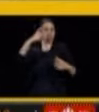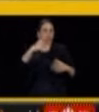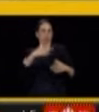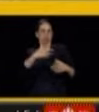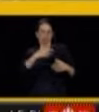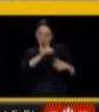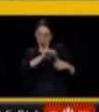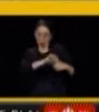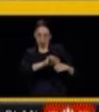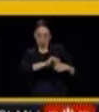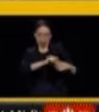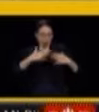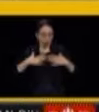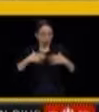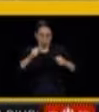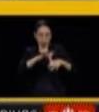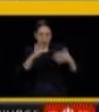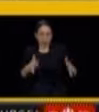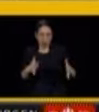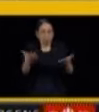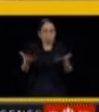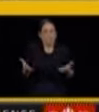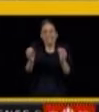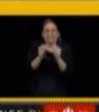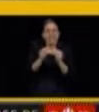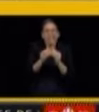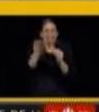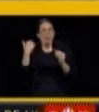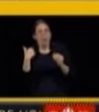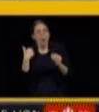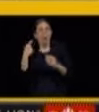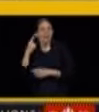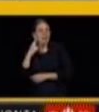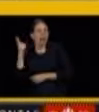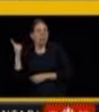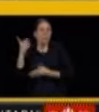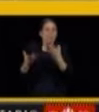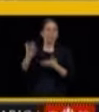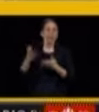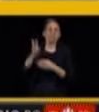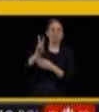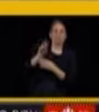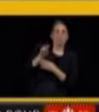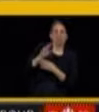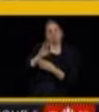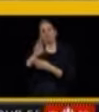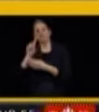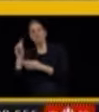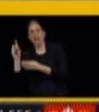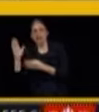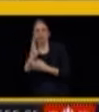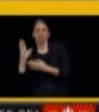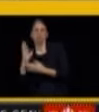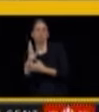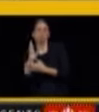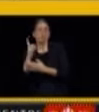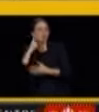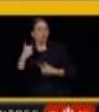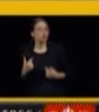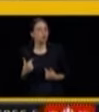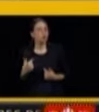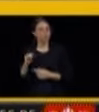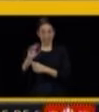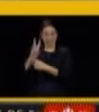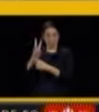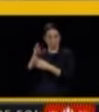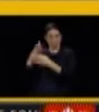pas le chiffre. Mais on entend dire que c'est peut-être entre 60 et 100. Donc, nous, s'il y en a 60,